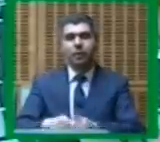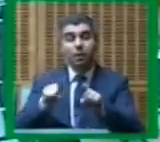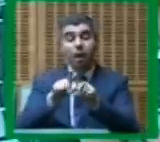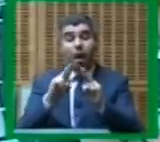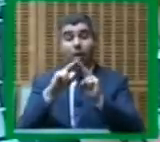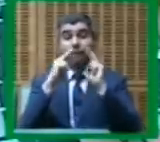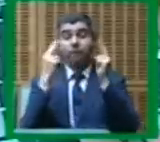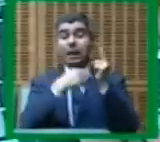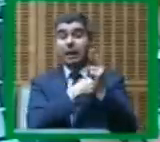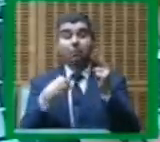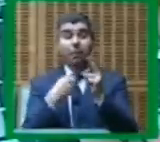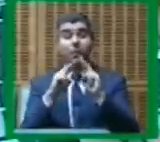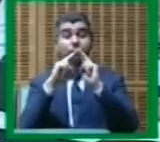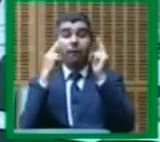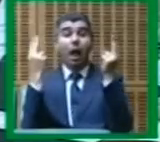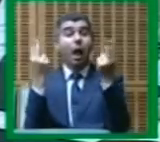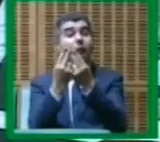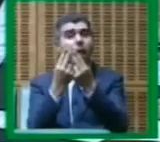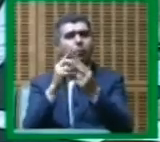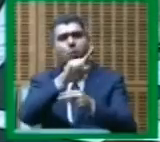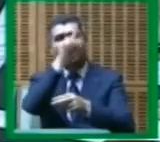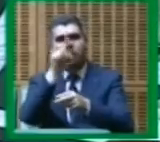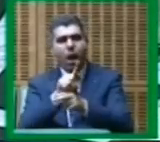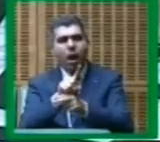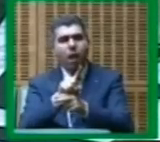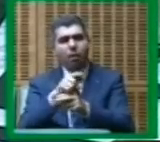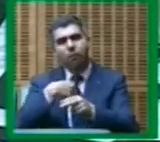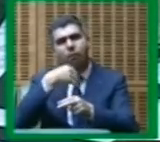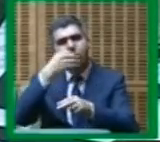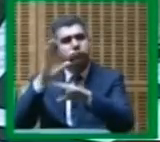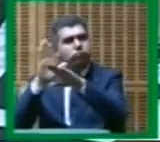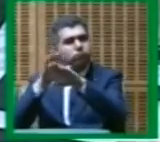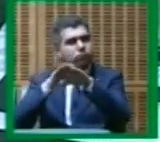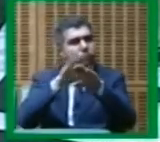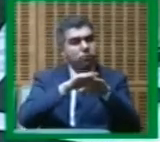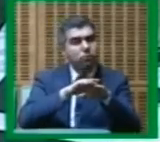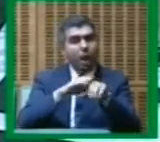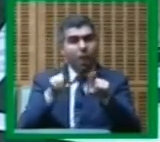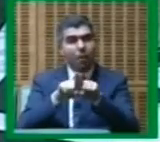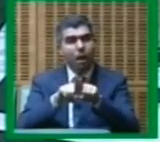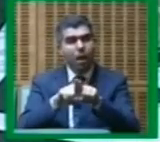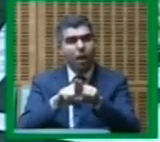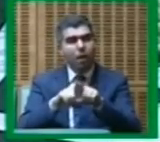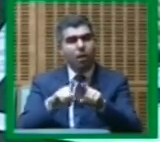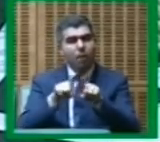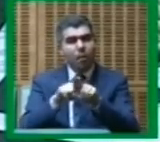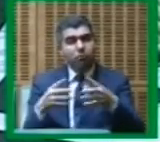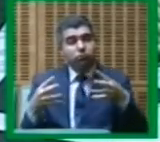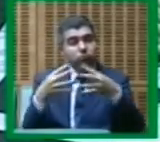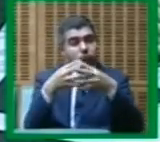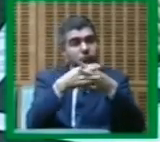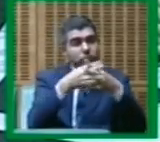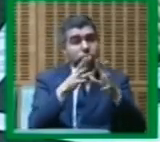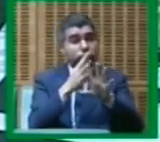الصحه العالميه والسؤال كيتطرح لها واش خاص الغاء هذه التجمعات الجماهيريه